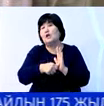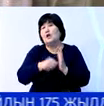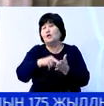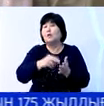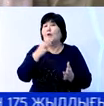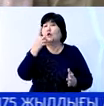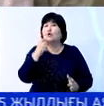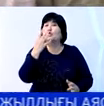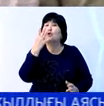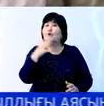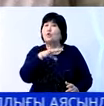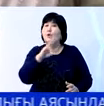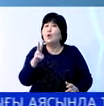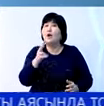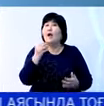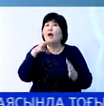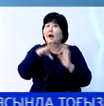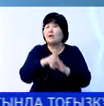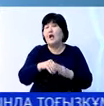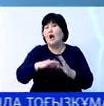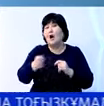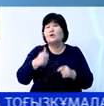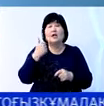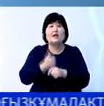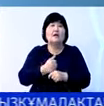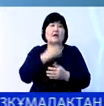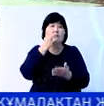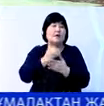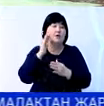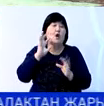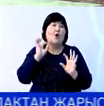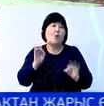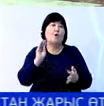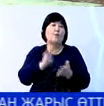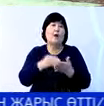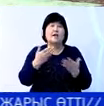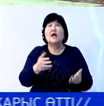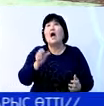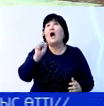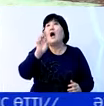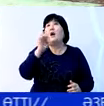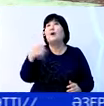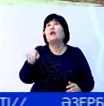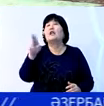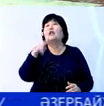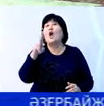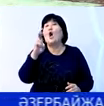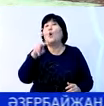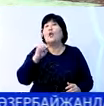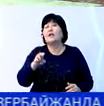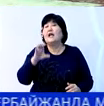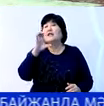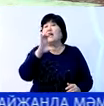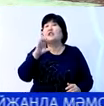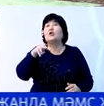теңгеге қаржыландырылған. Аудан әкімінің есебін тыңдаған тұрғындар оң бағасын берді. Абай Дәулет деген компаниясынан Сәрсен Мұрат